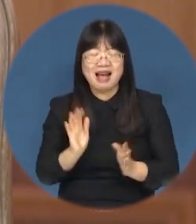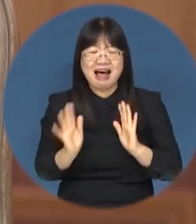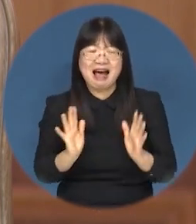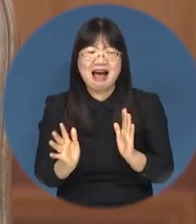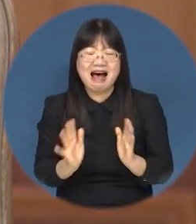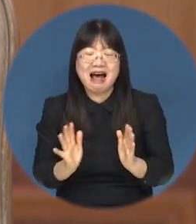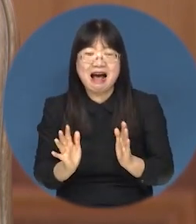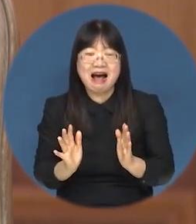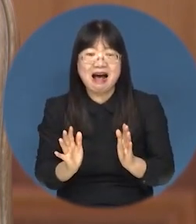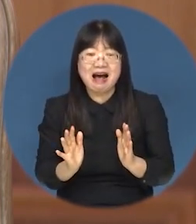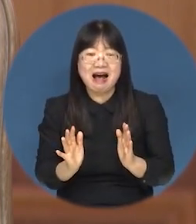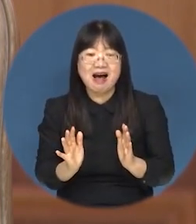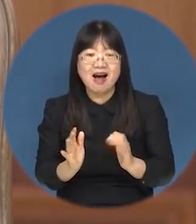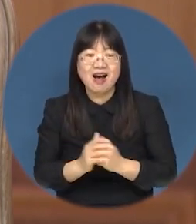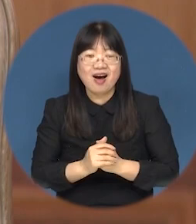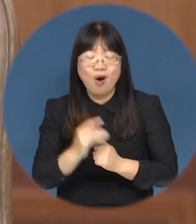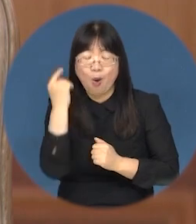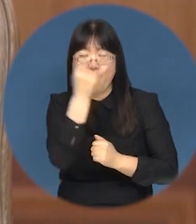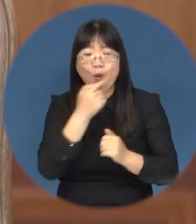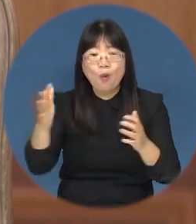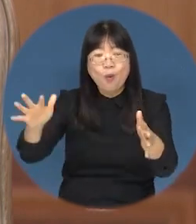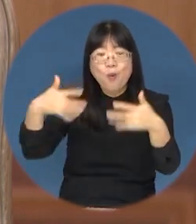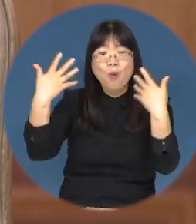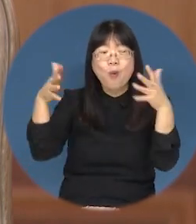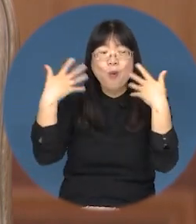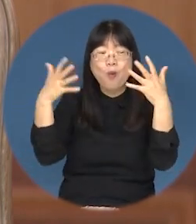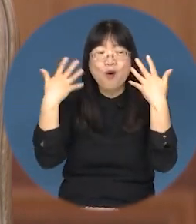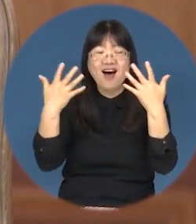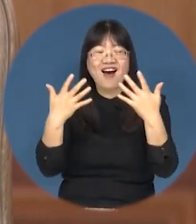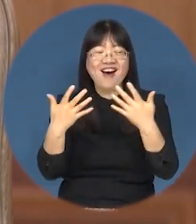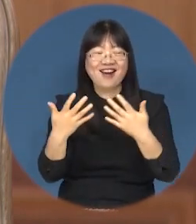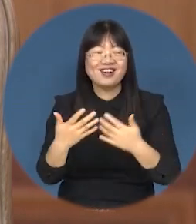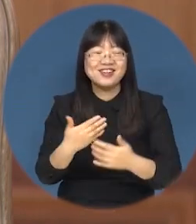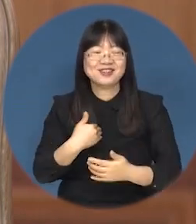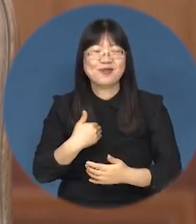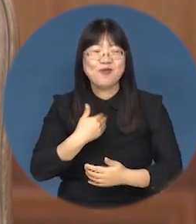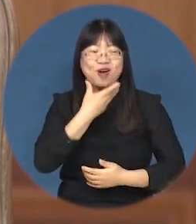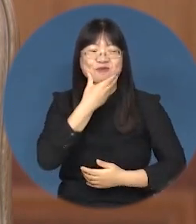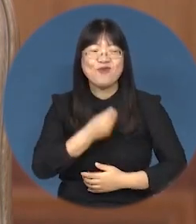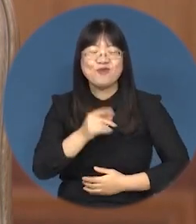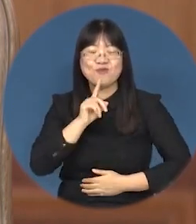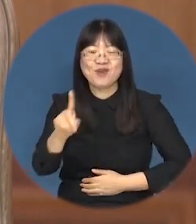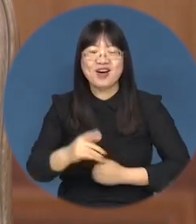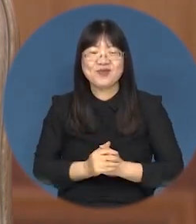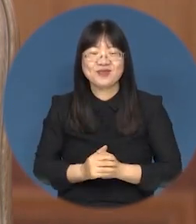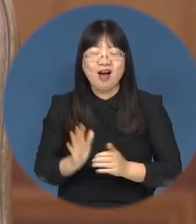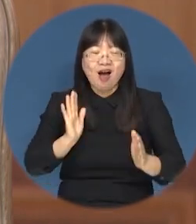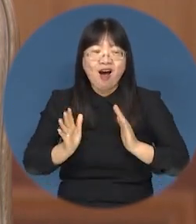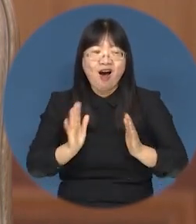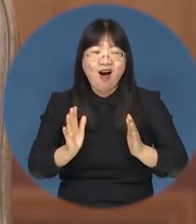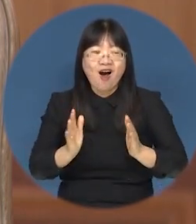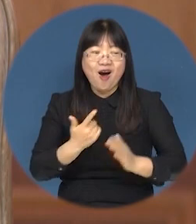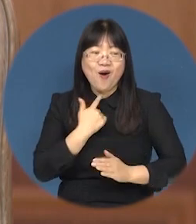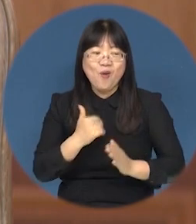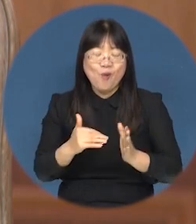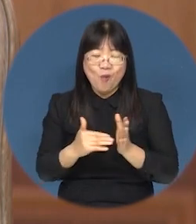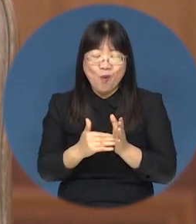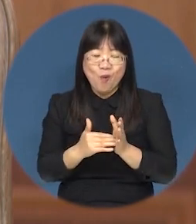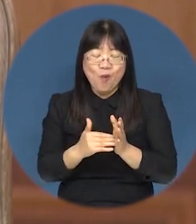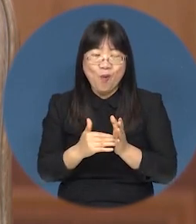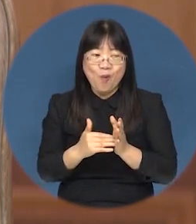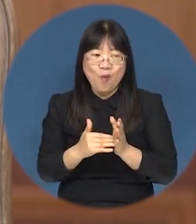달려서 얼굴에 닿는 그 바람이 그렇게 자기한테는 행복하다는 거예요. 그렇겠죠. 예. 달릴 수 있었나? 예, 예.